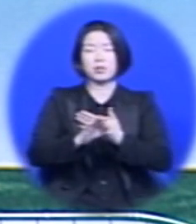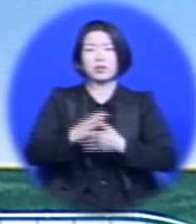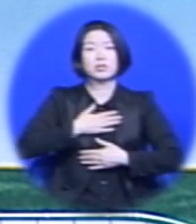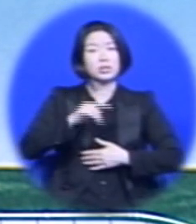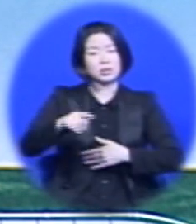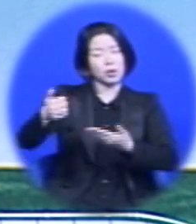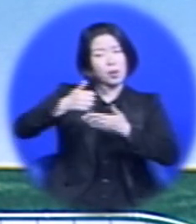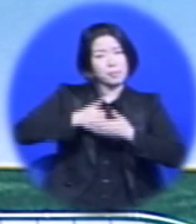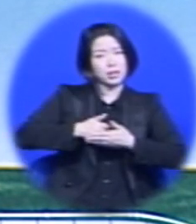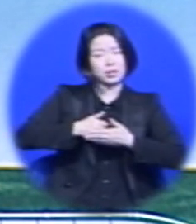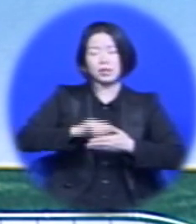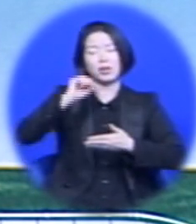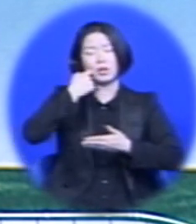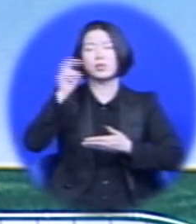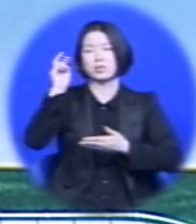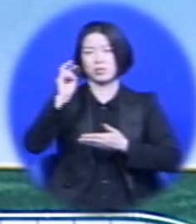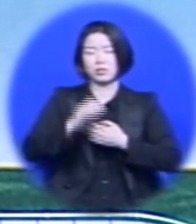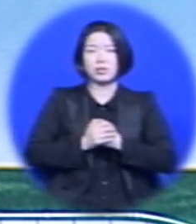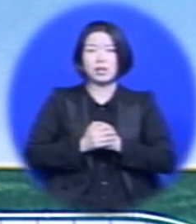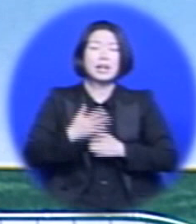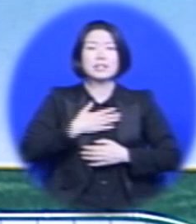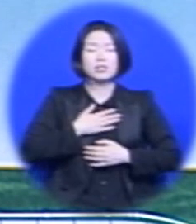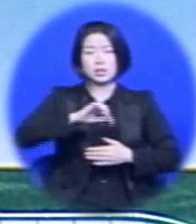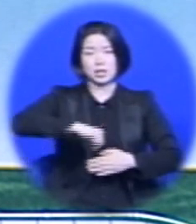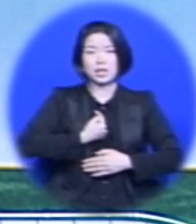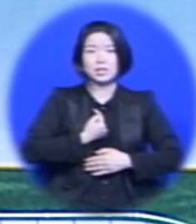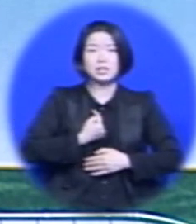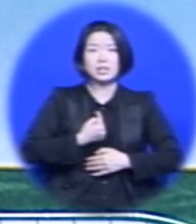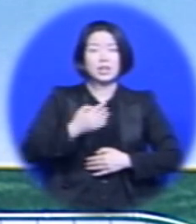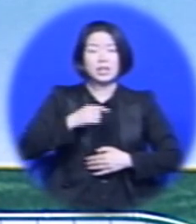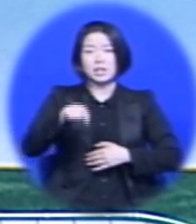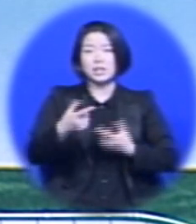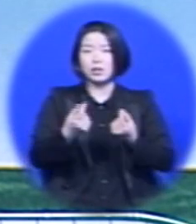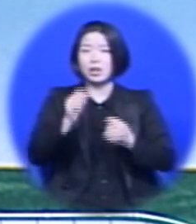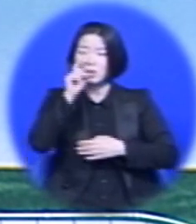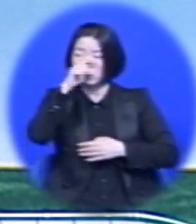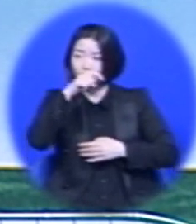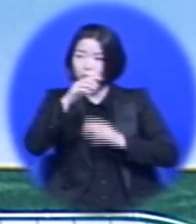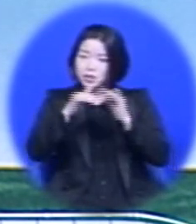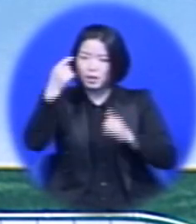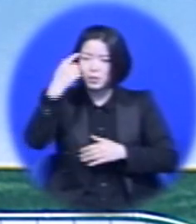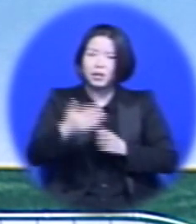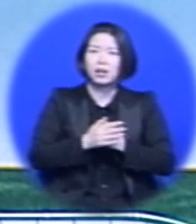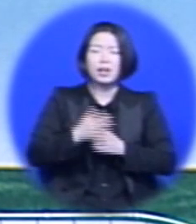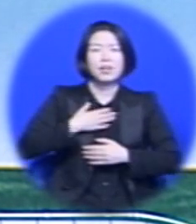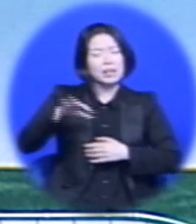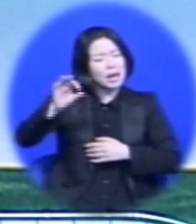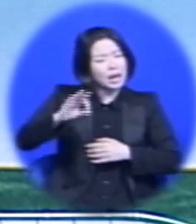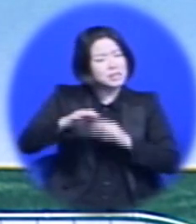그걸 받아들이지 못했을 거예요 저는 저 자신이 내가 이렇게 더러운 놈인가 내가 이렇게